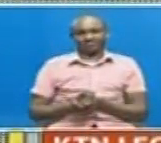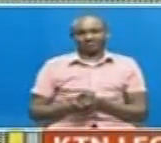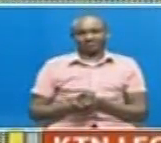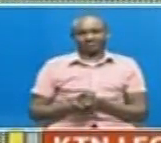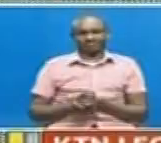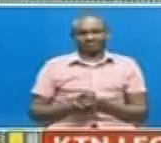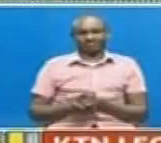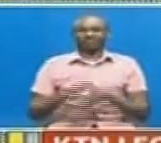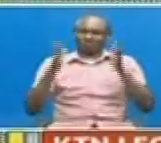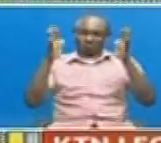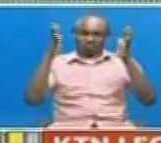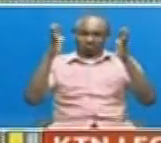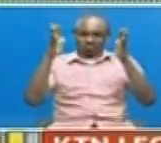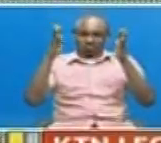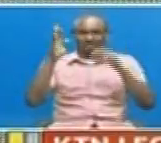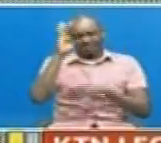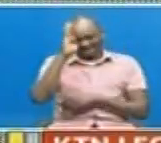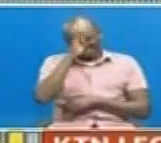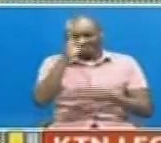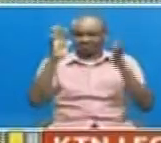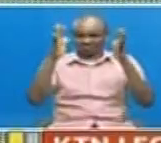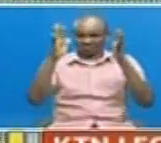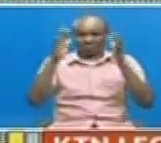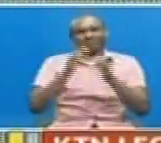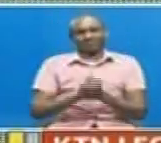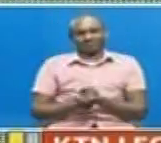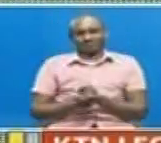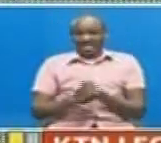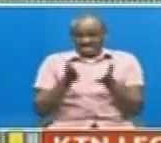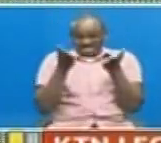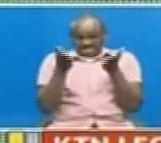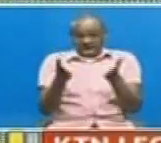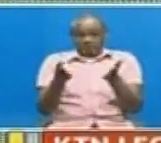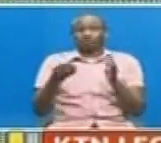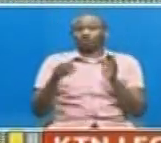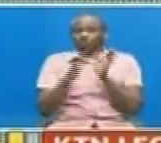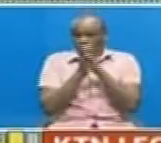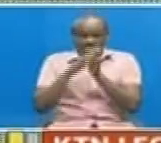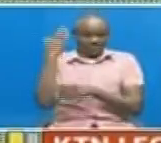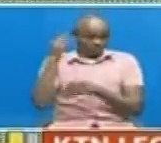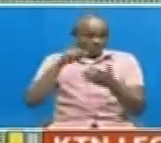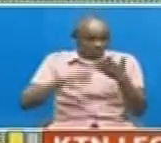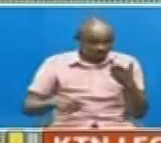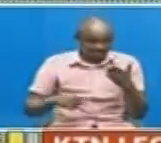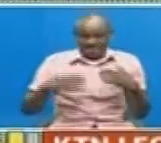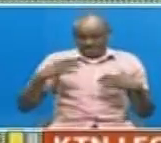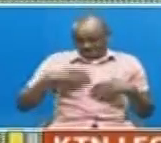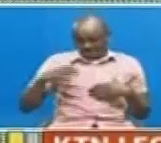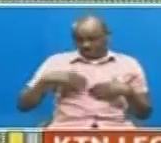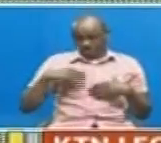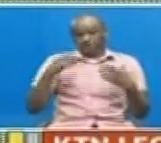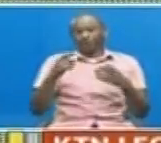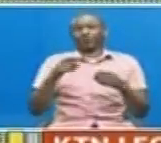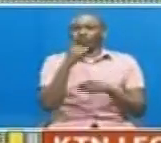Naam, hongera Bi Florence Pakata. Nikiregelea taarifa yetu kuu hii leo ni kwamba wahudumu 155